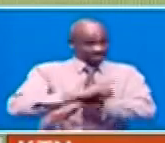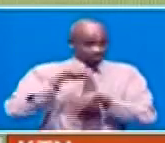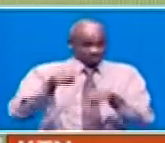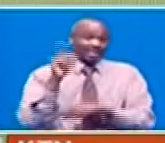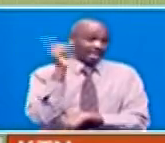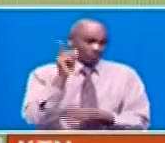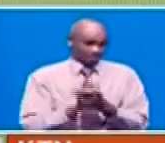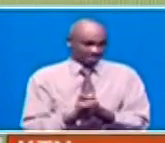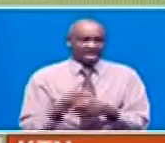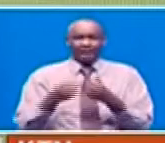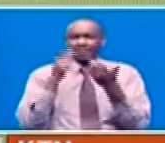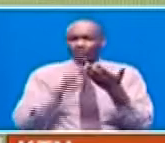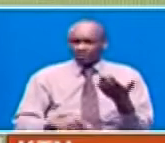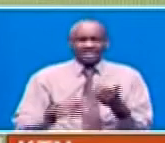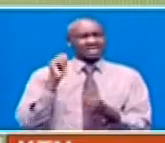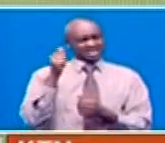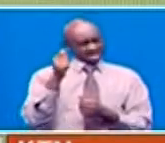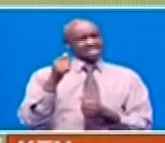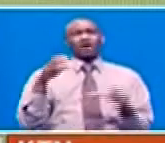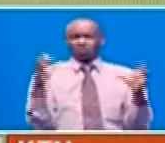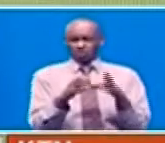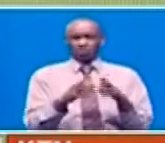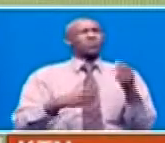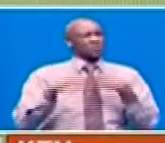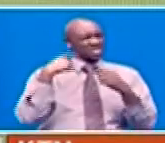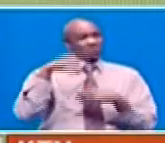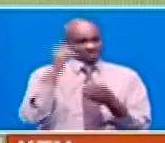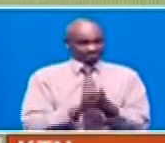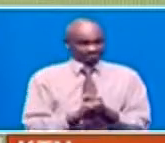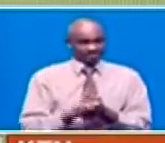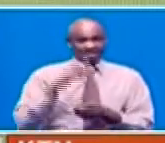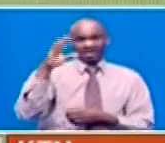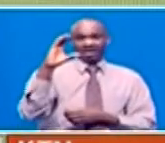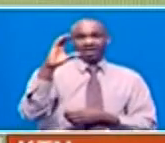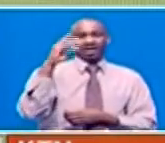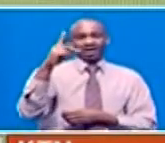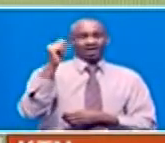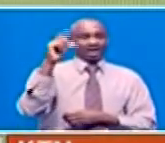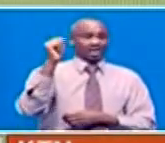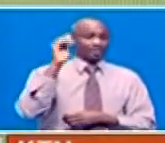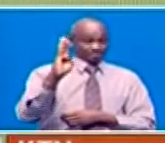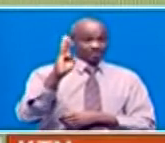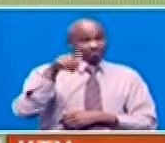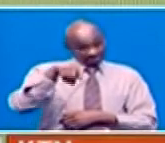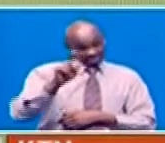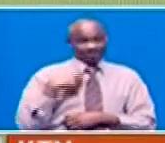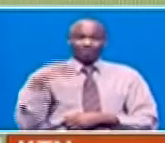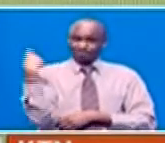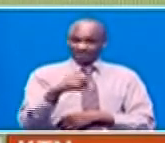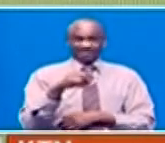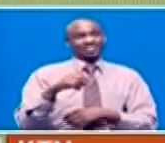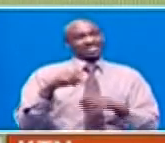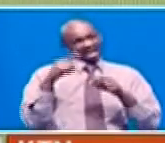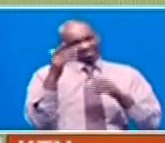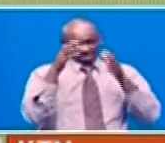Nairobi, huku Wakenya wakirekodi matokeo mazuri. Kaleb Odiyo alimlaza Bernad namasapani wa Tanzania